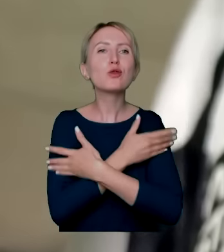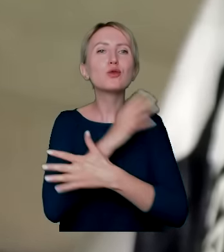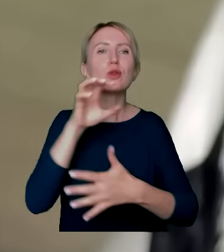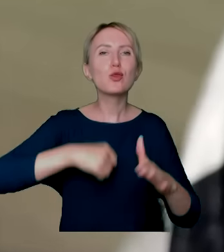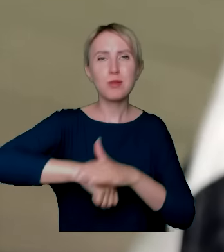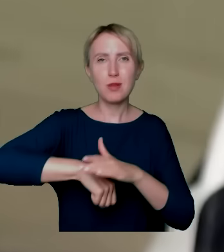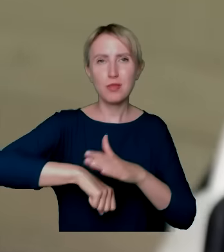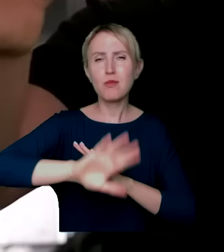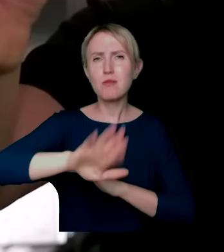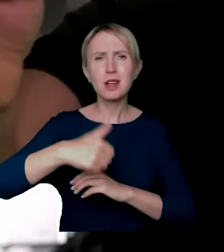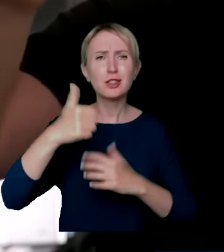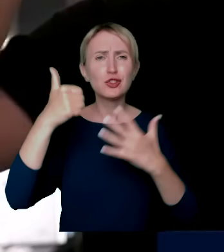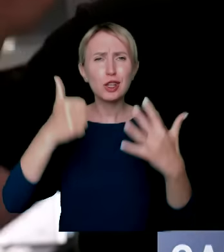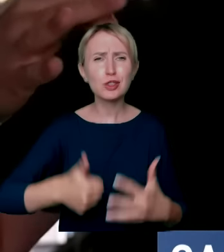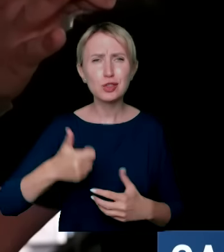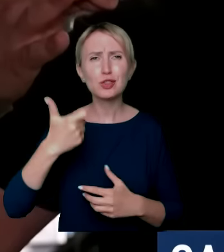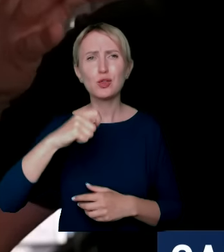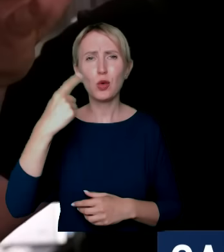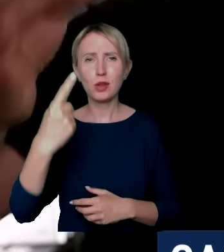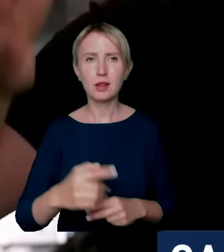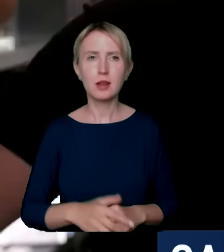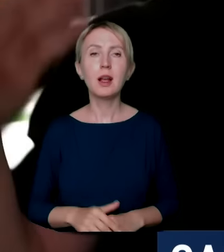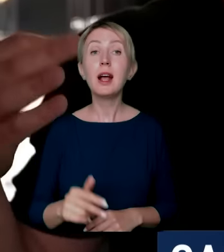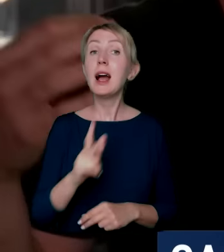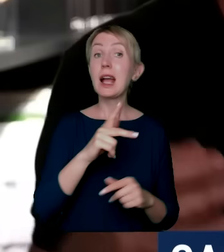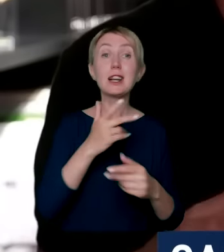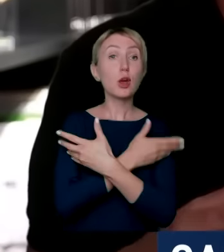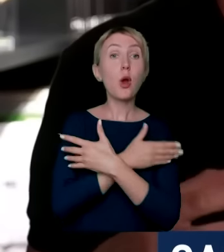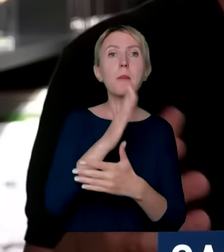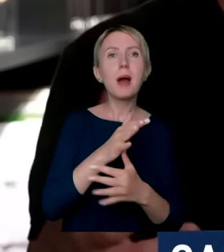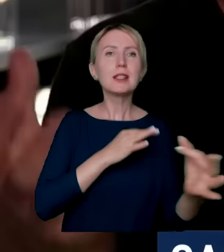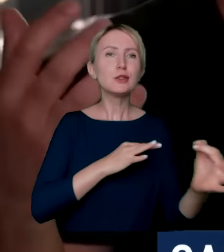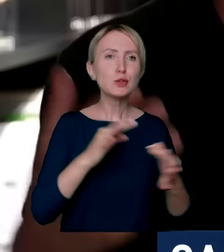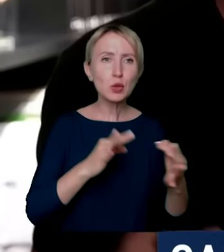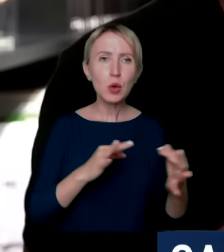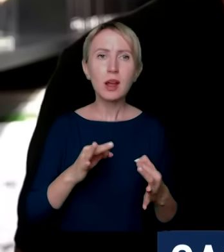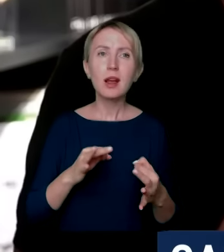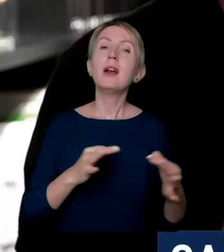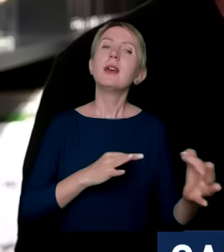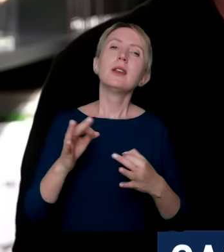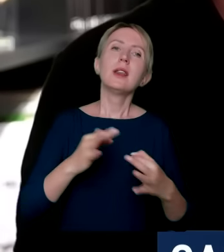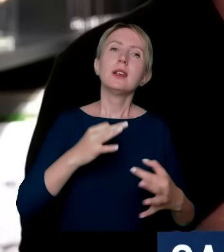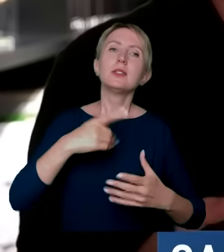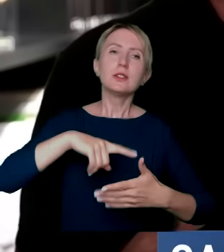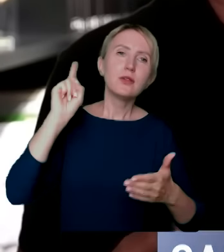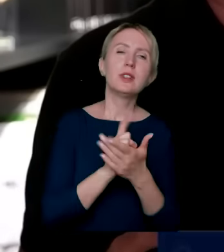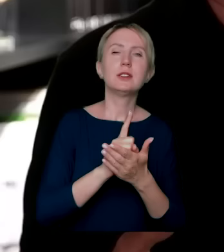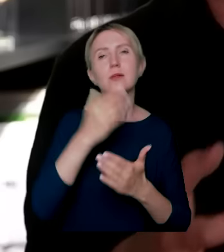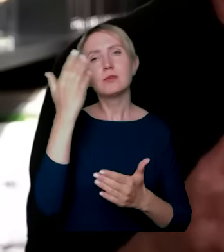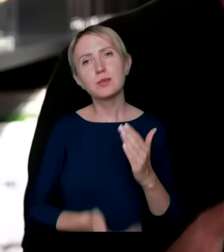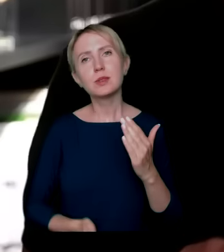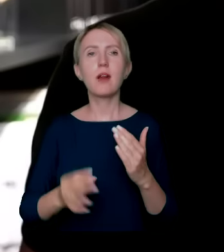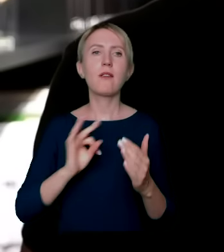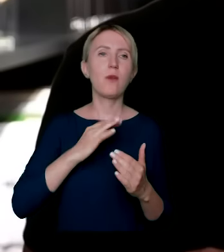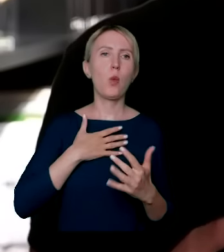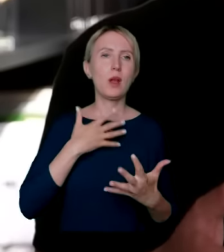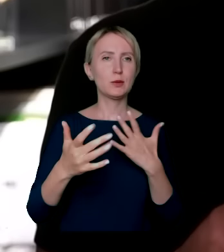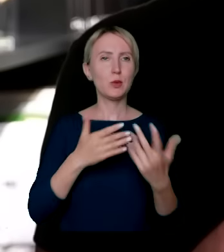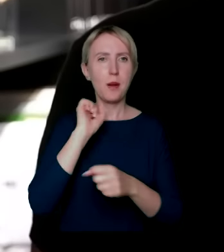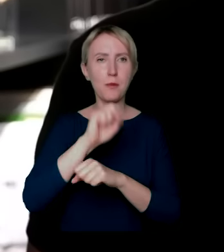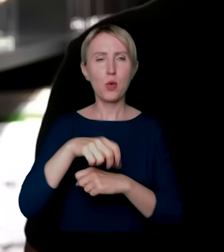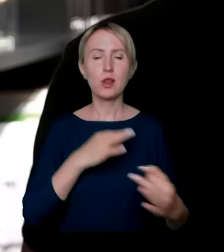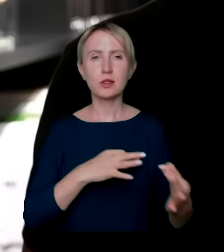ich 6101. Każda koszulka niesie ze sobą historię. Historię zwycięstw, porażek, przezwyciężania własnych słabości. Historie